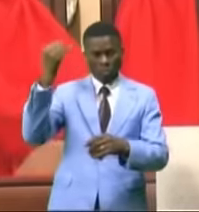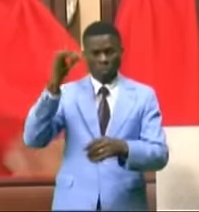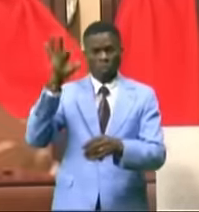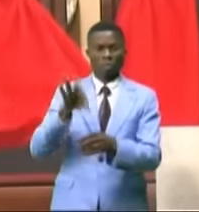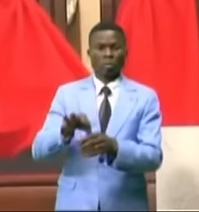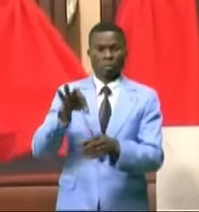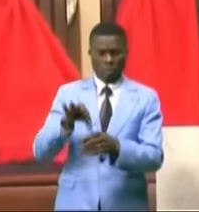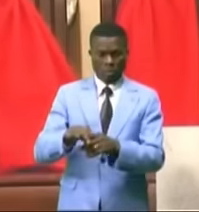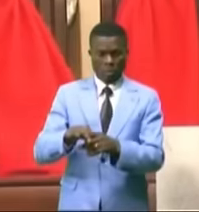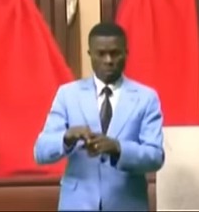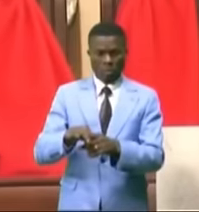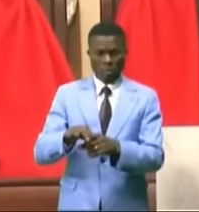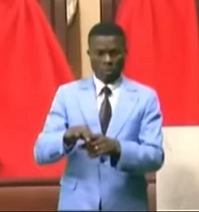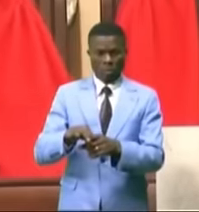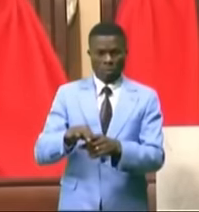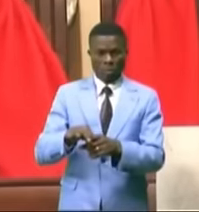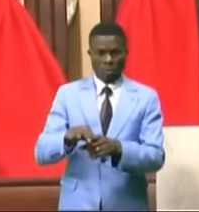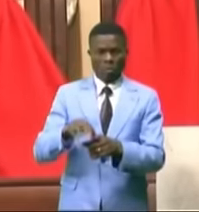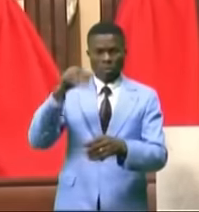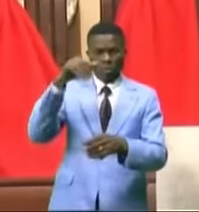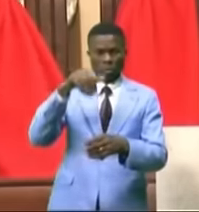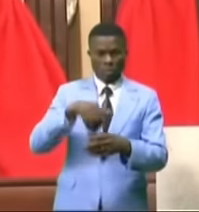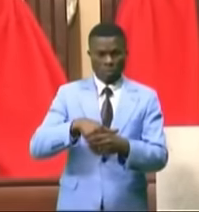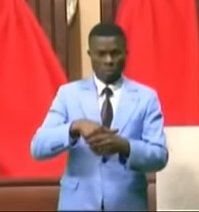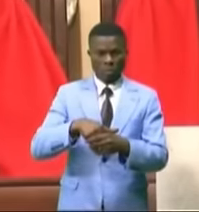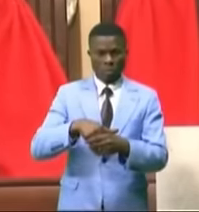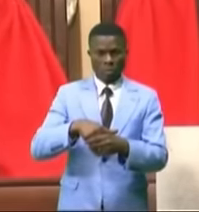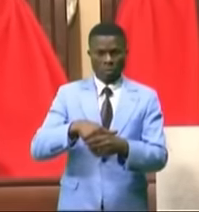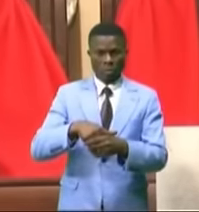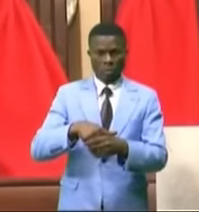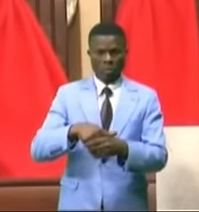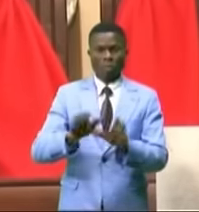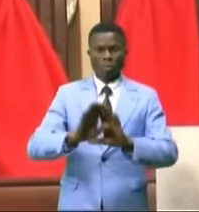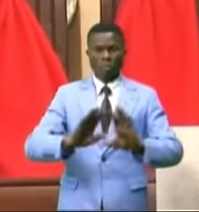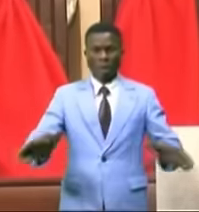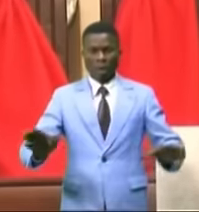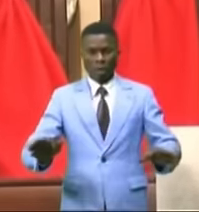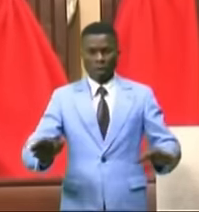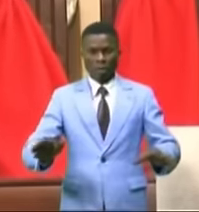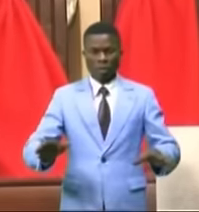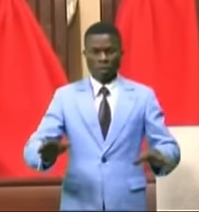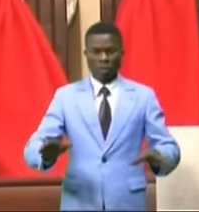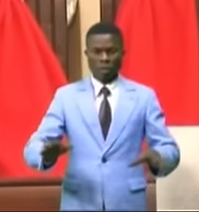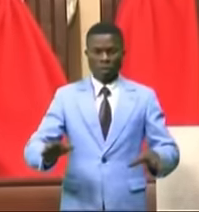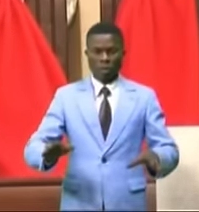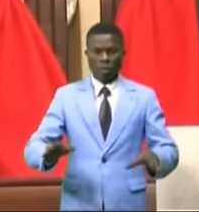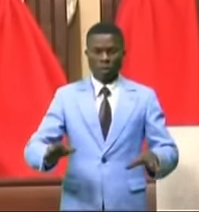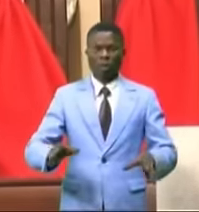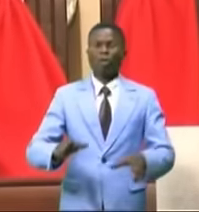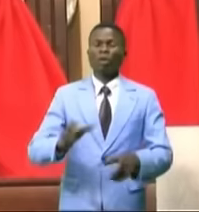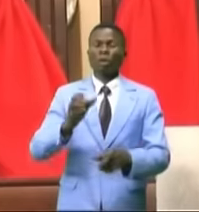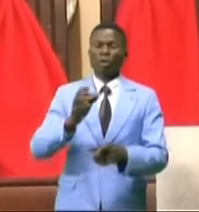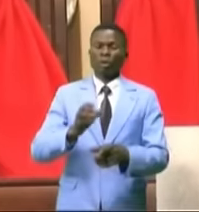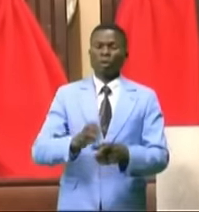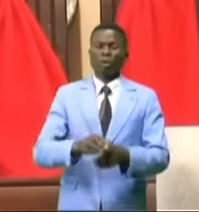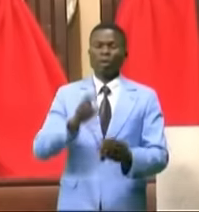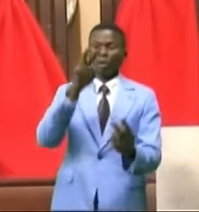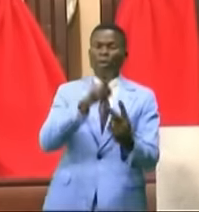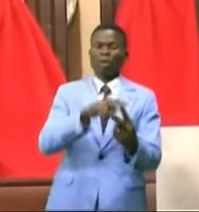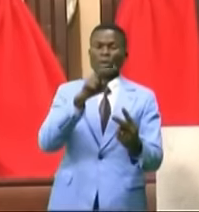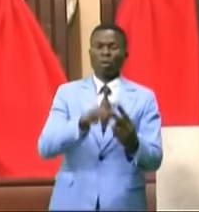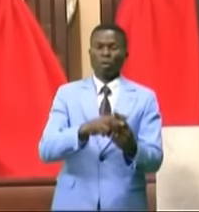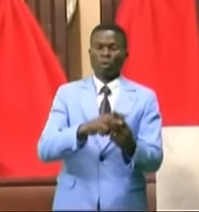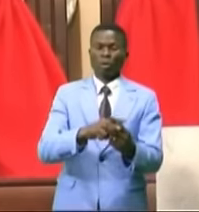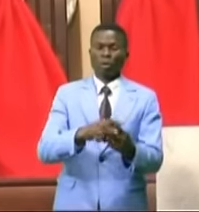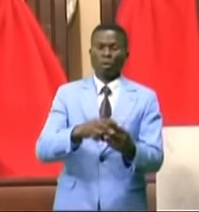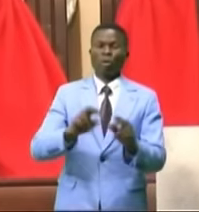électoral dont la compétence est exclusivement réservée aux